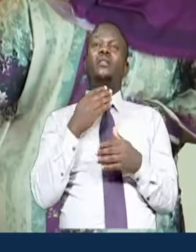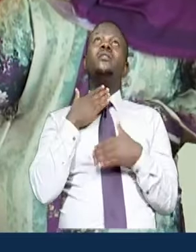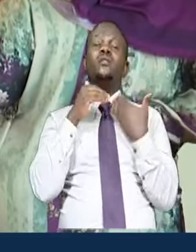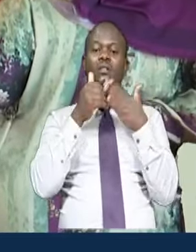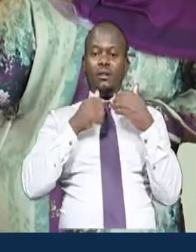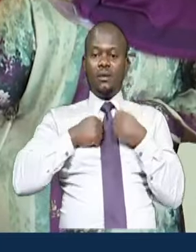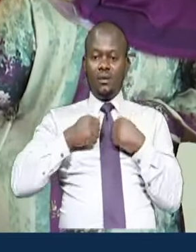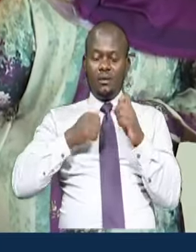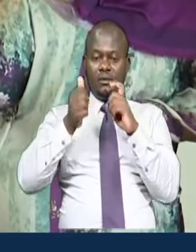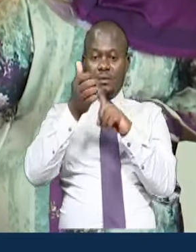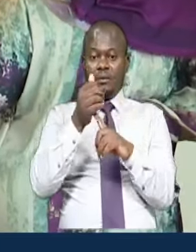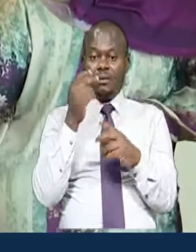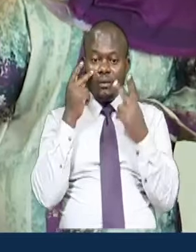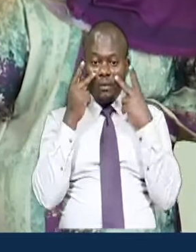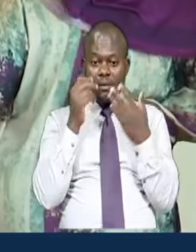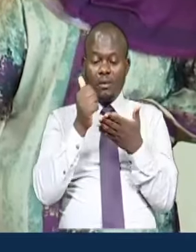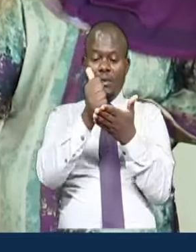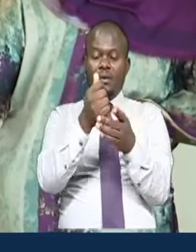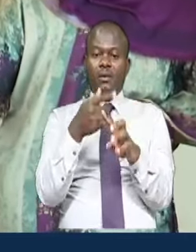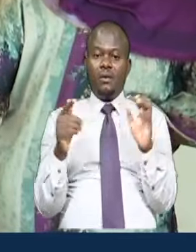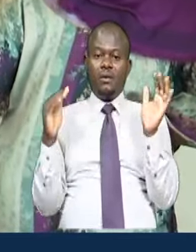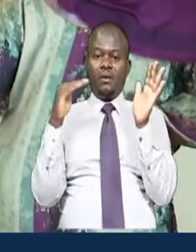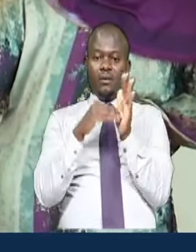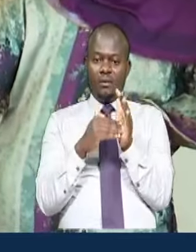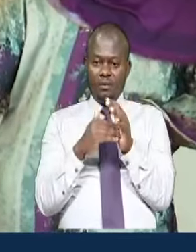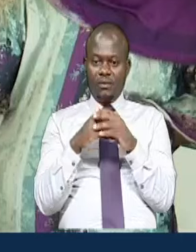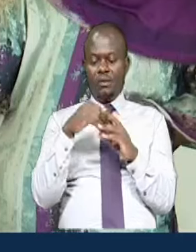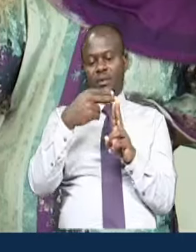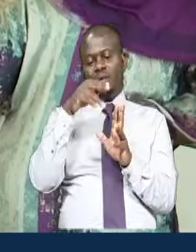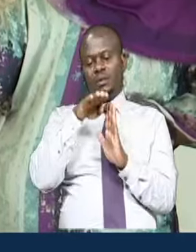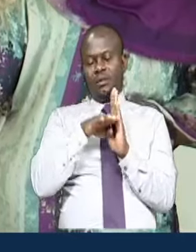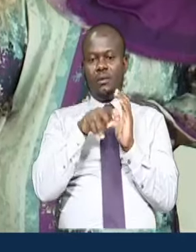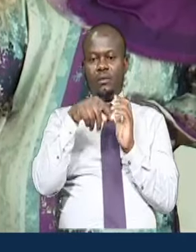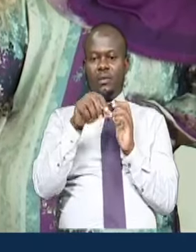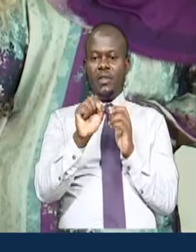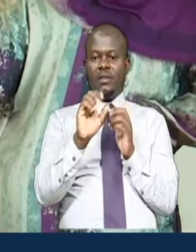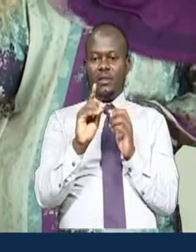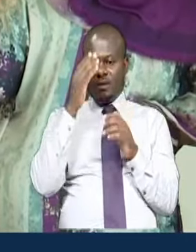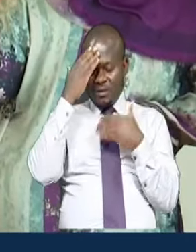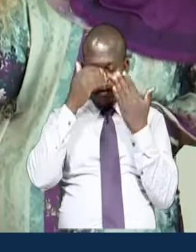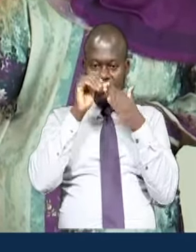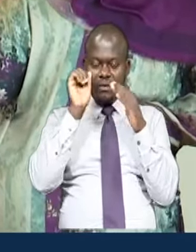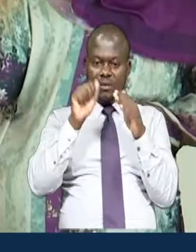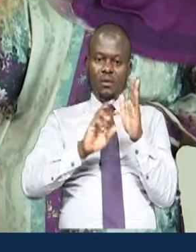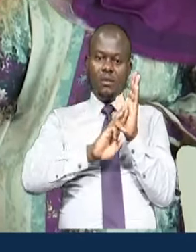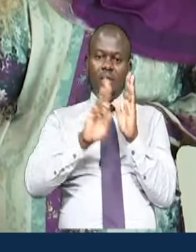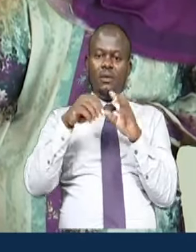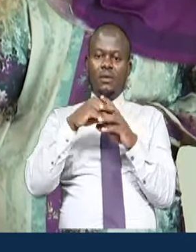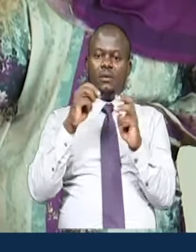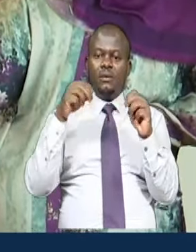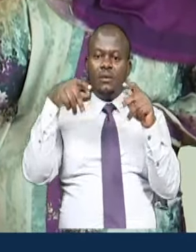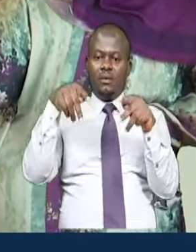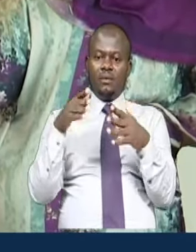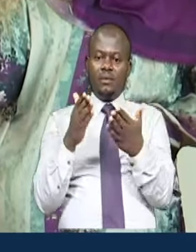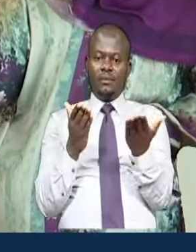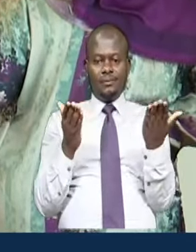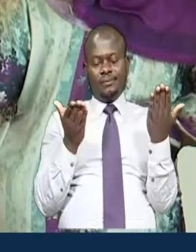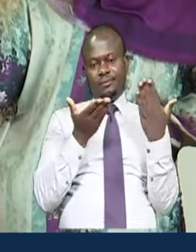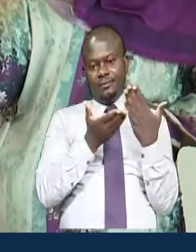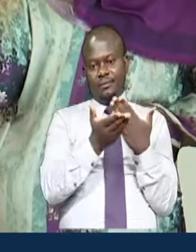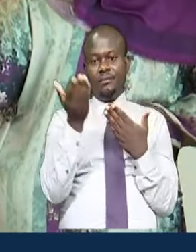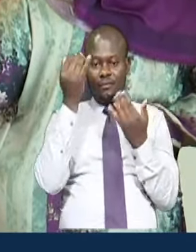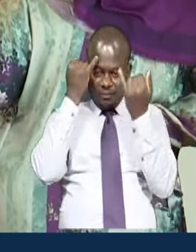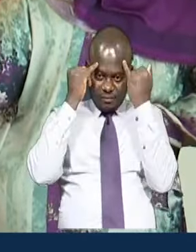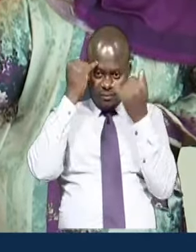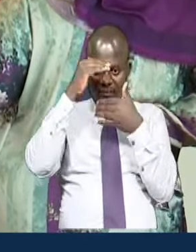kibageraho byose no kwibagezwaho. Hanyuma ariko noneho n'urutonde rwa PSD kugira ngo tuzashobore guhagararirwa mu nteko ishinga amategeko, ari naho ibitekerezo